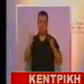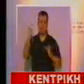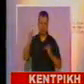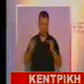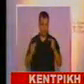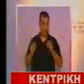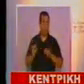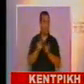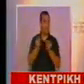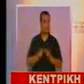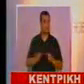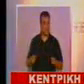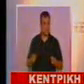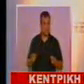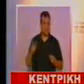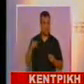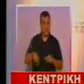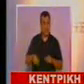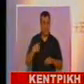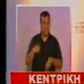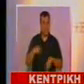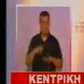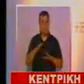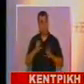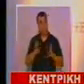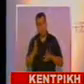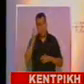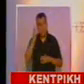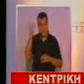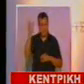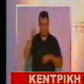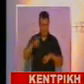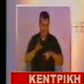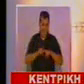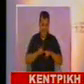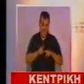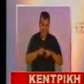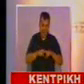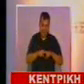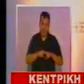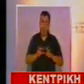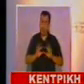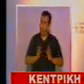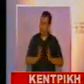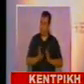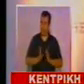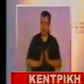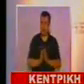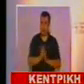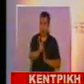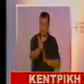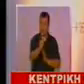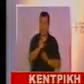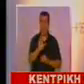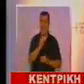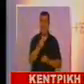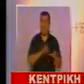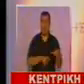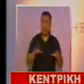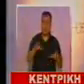Επομένως, είναι ανοιχτό το ενδεχόμενο να οδηγηθεί η Ελλάδα σε αποχώρηση από τη σημερινή Ευρωζώνη.